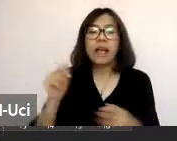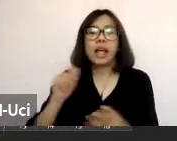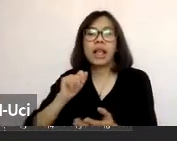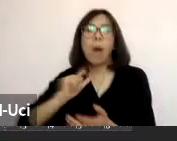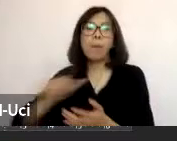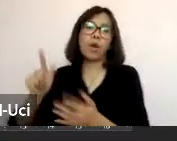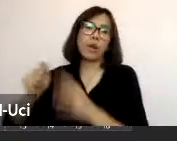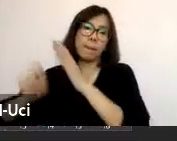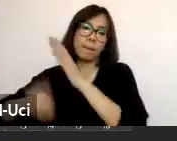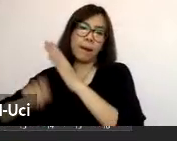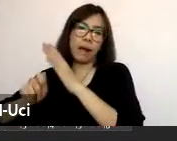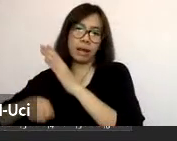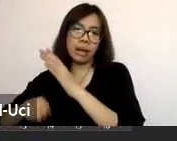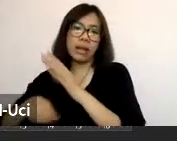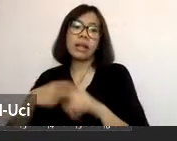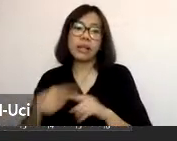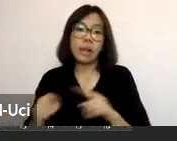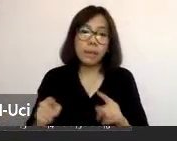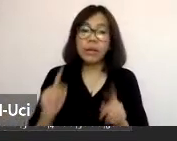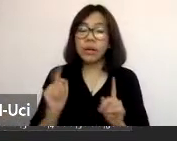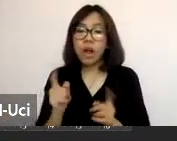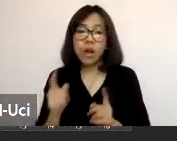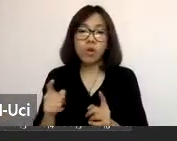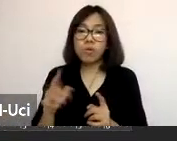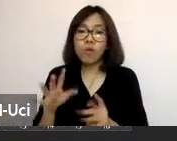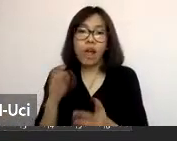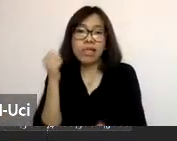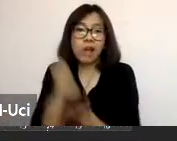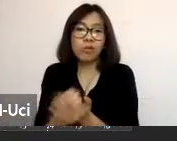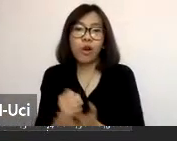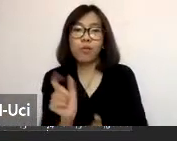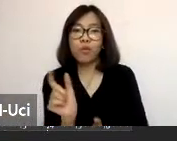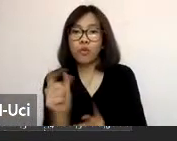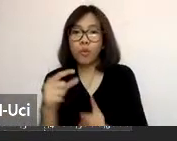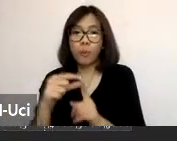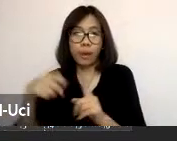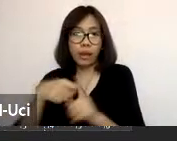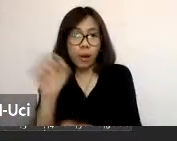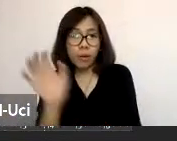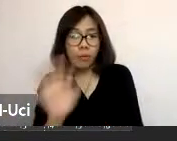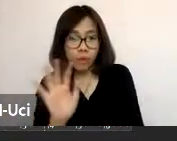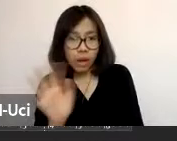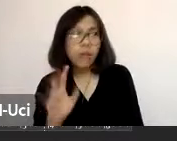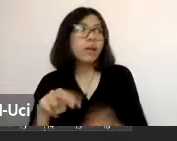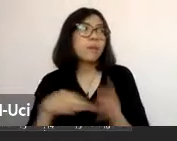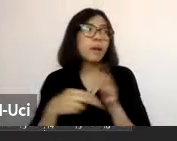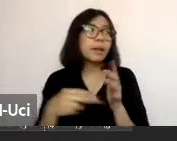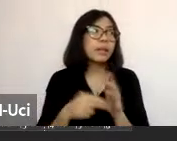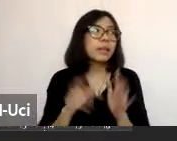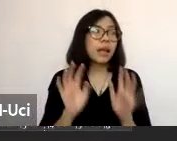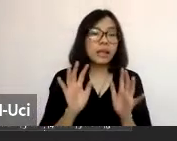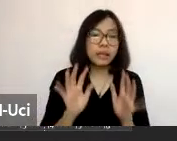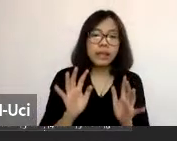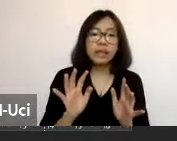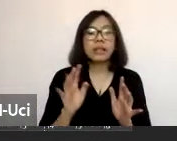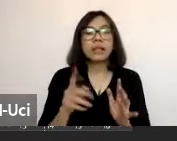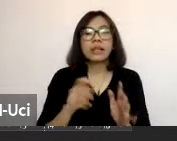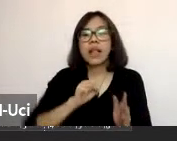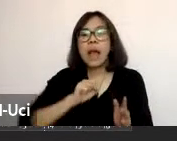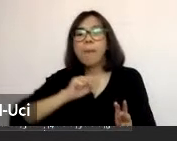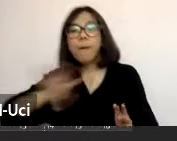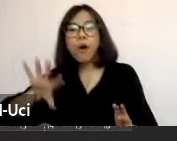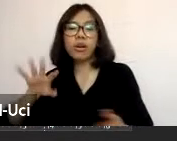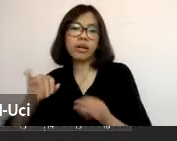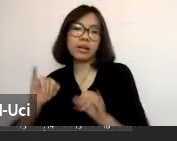itu bukan menjadi ranahnya UPK ini ini yang nanti kita alihkan dan diteruskan Ke instansi atau lembaga